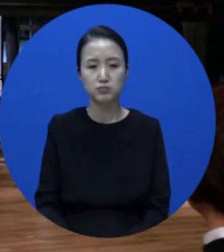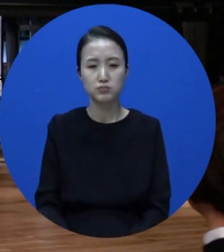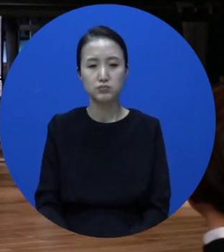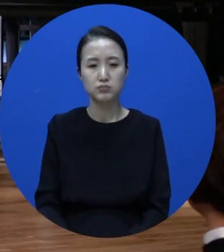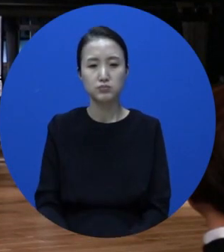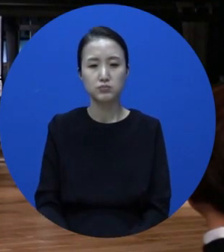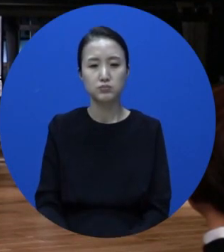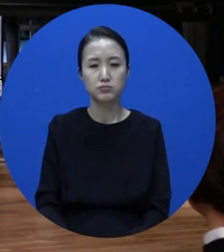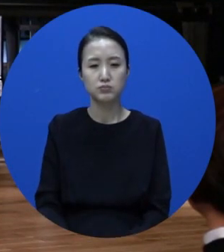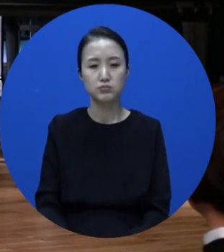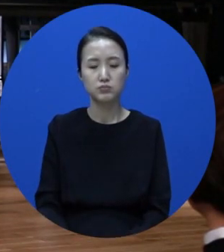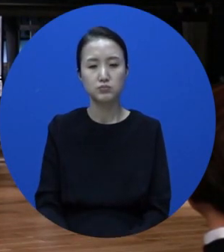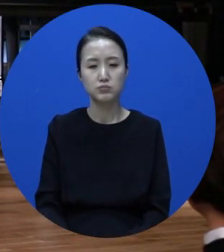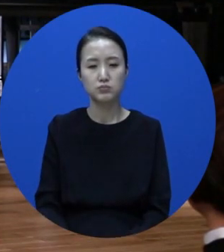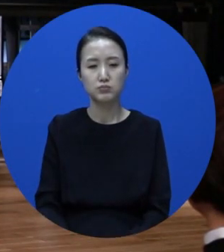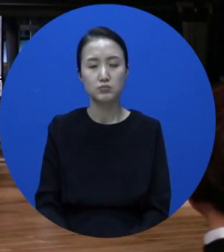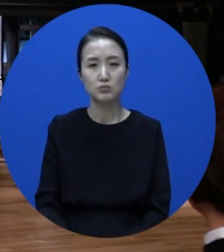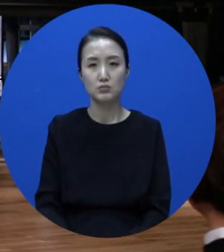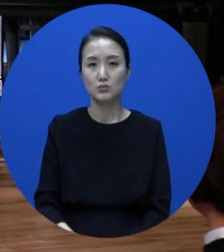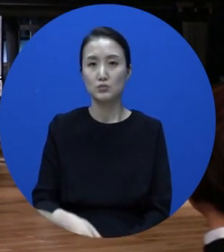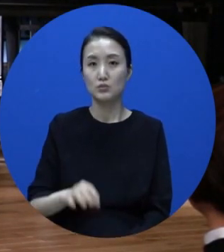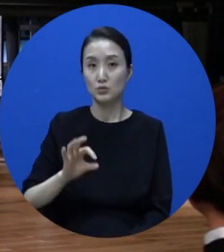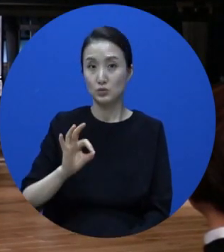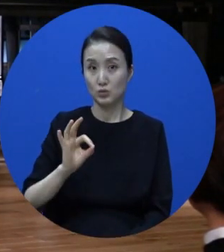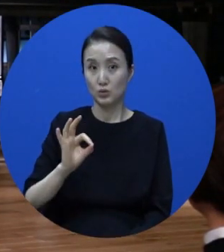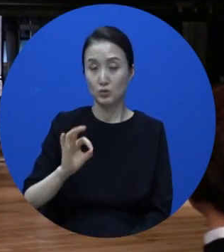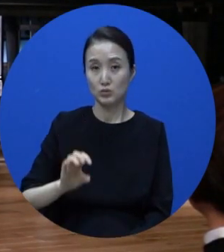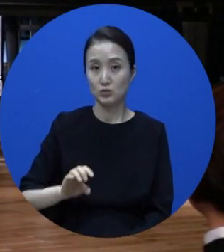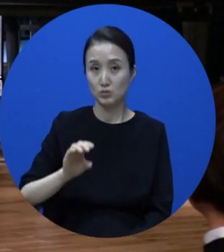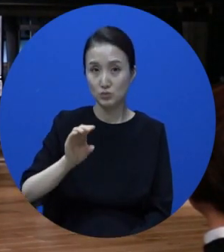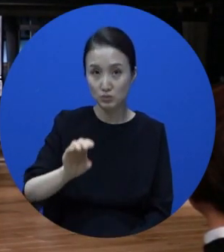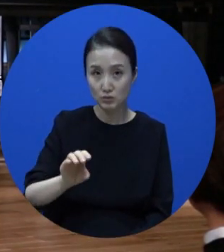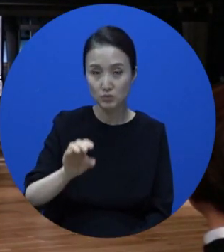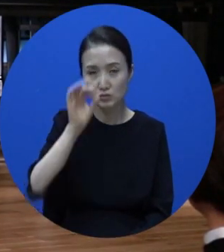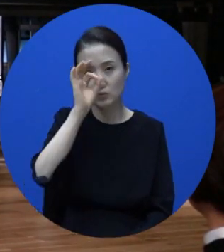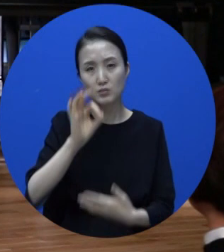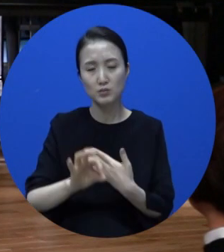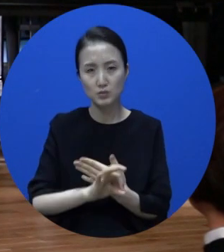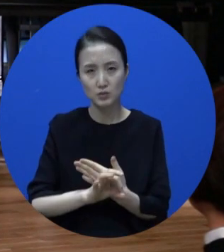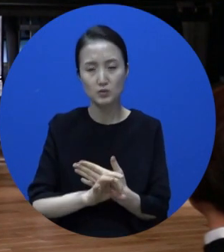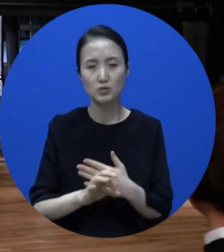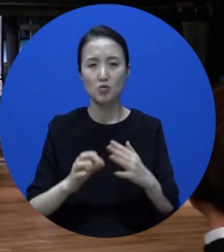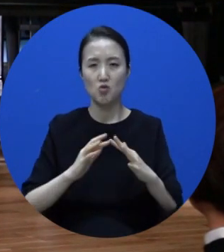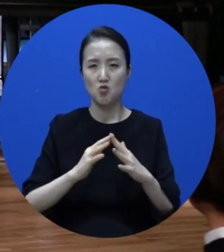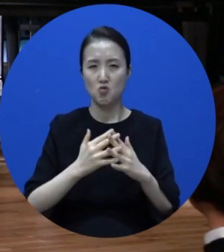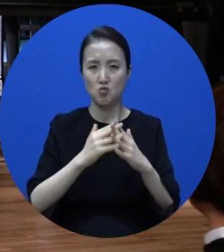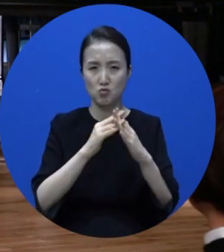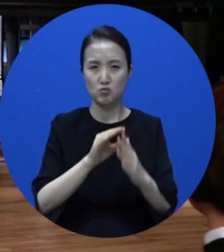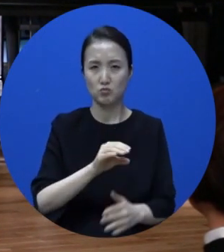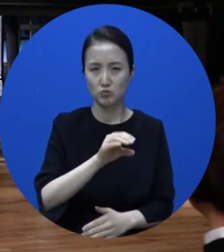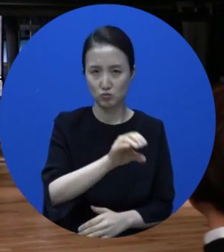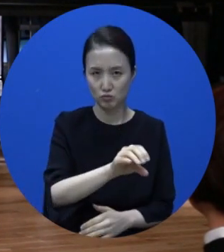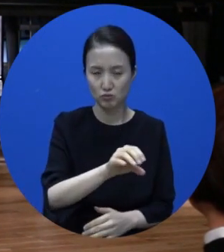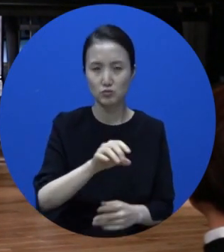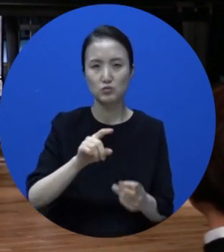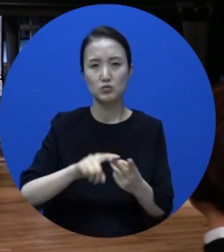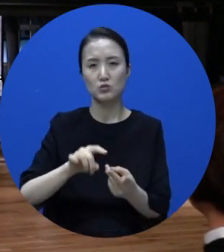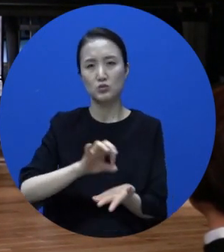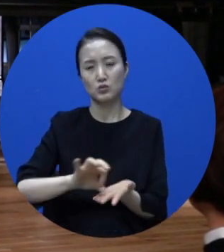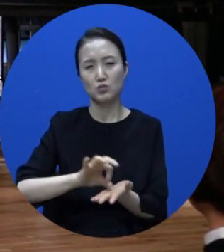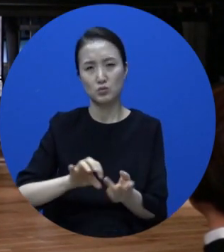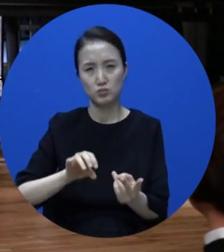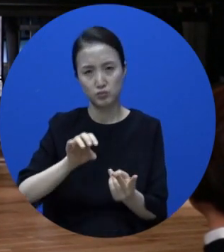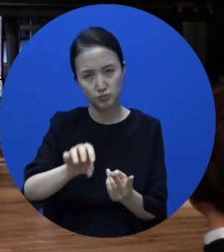중요한 것은 자 한번만 더 말씀드릴께요 투자는 건설 투자와 설비 투자로 9분됩니다 하나더 부터 외면